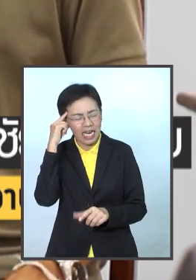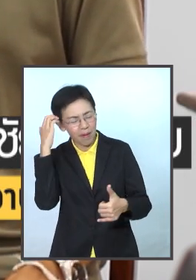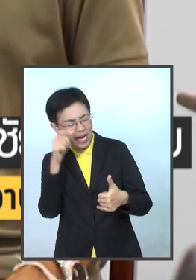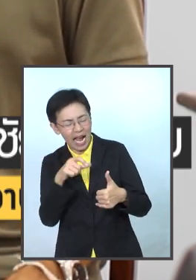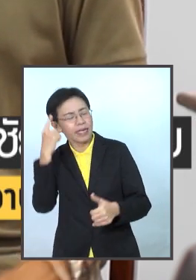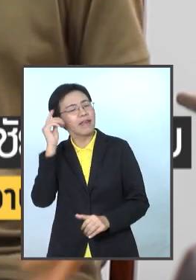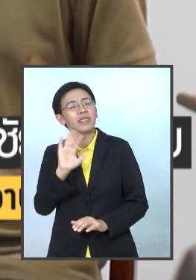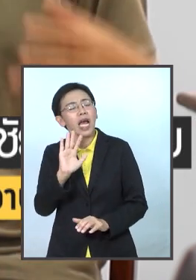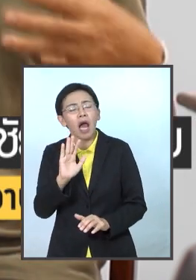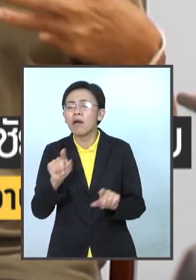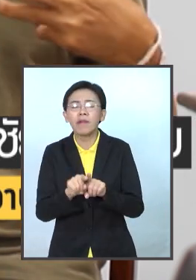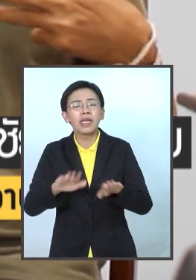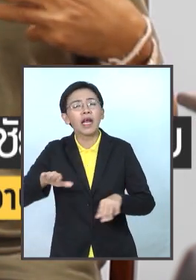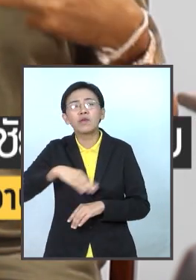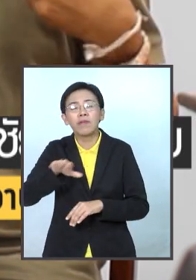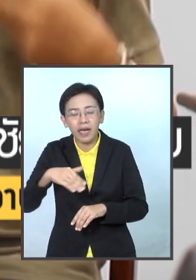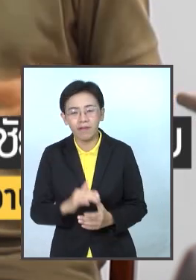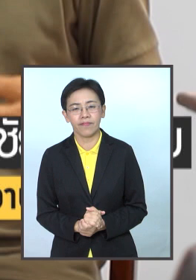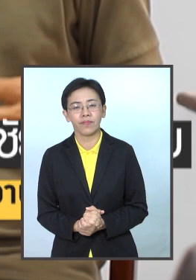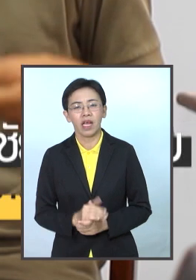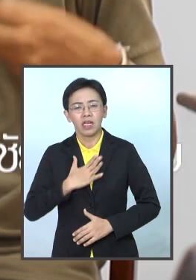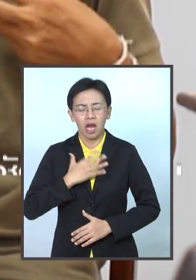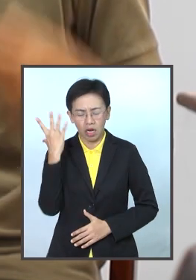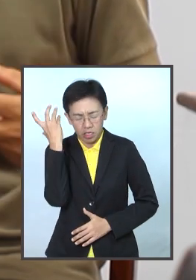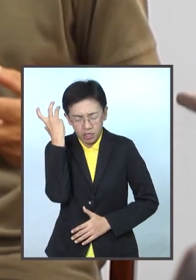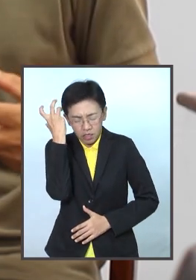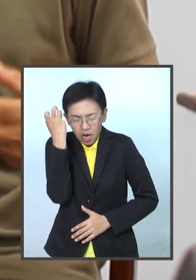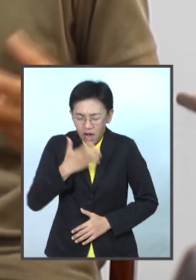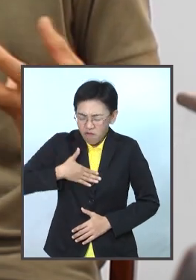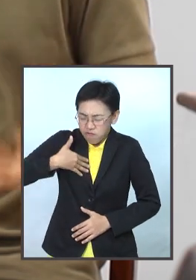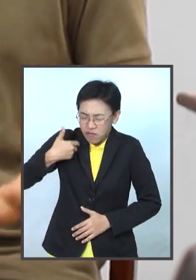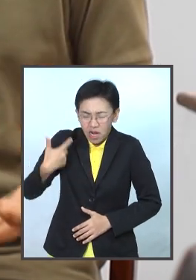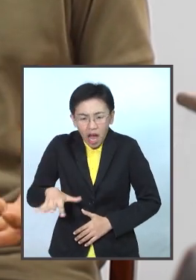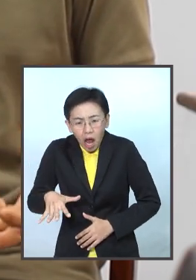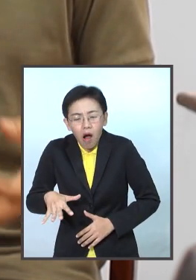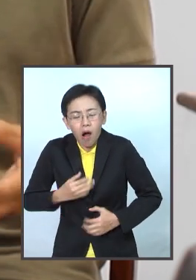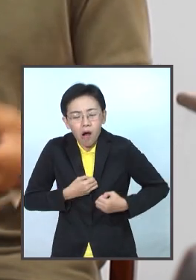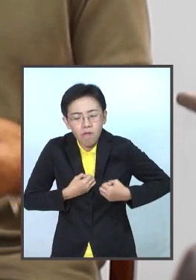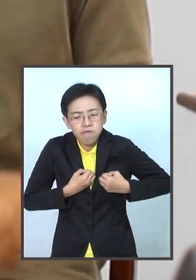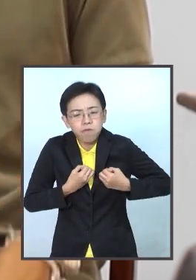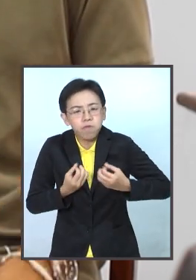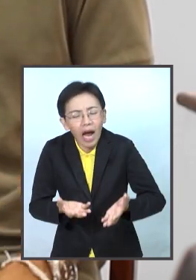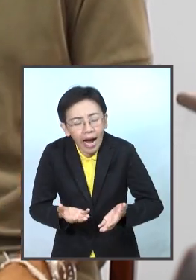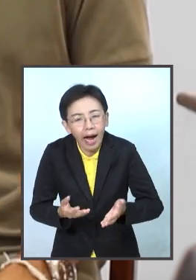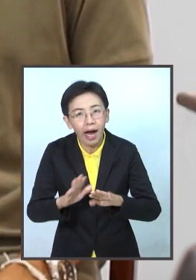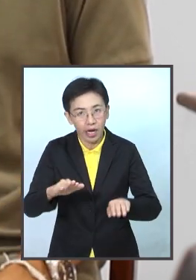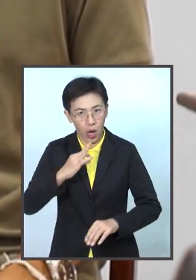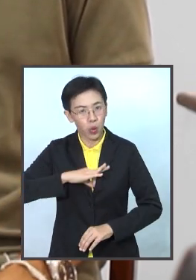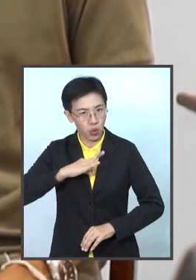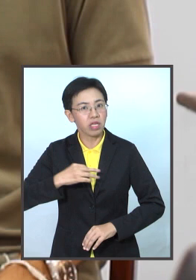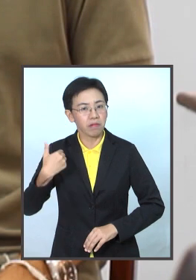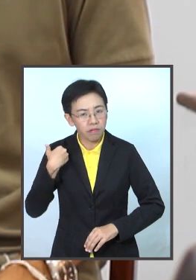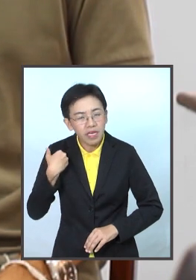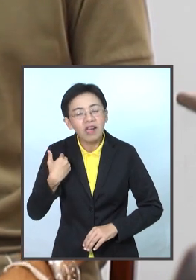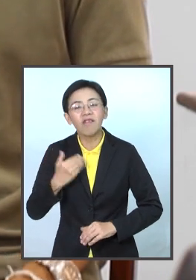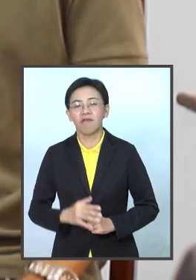เขาก็จะเข้าใจถ้าเราเอาความเครียดหรือความไม่สบายใจส่งออกไปเด็กเราเขาจะรับได้นะครับไม่ทางใดก็ทาง